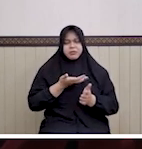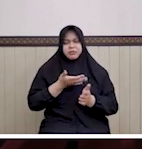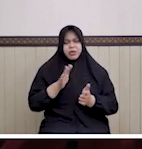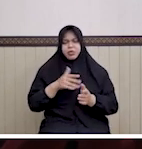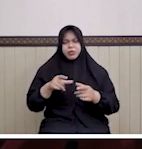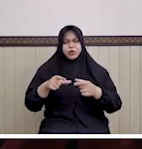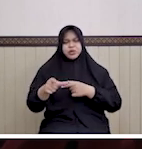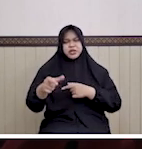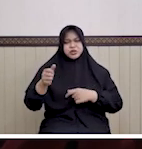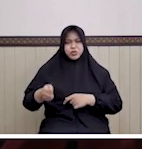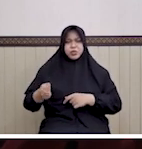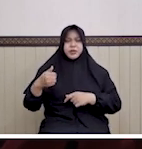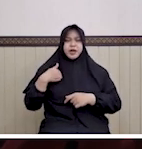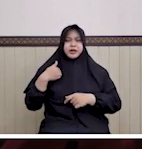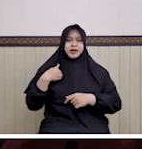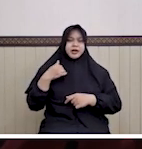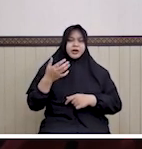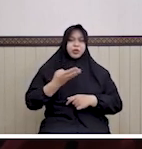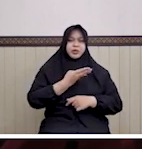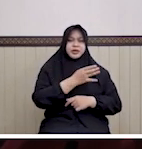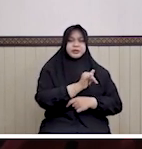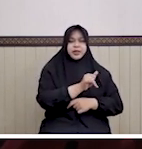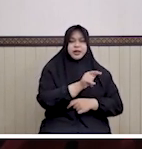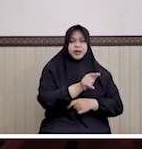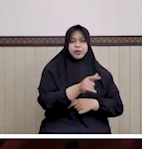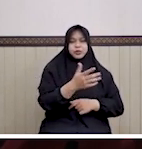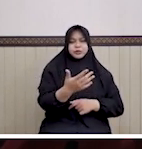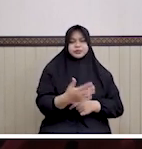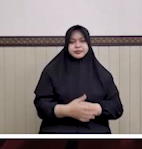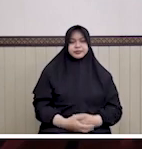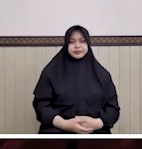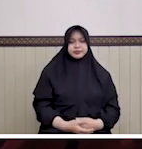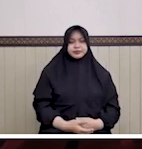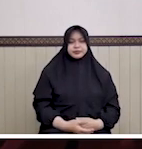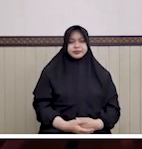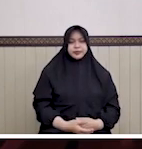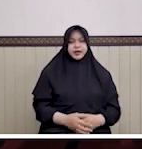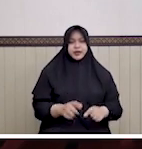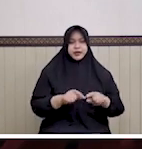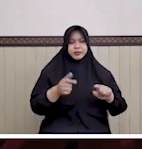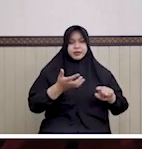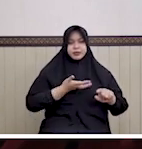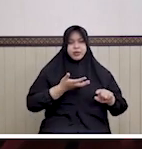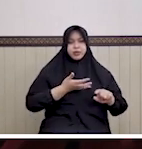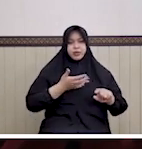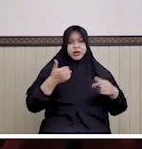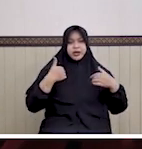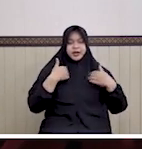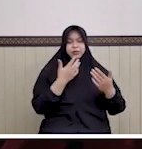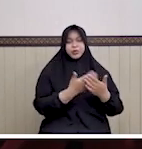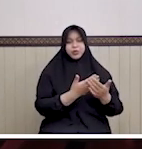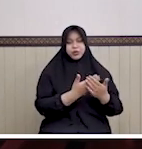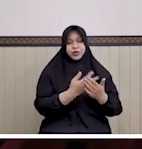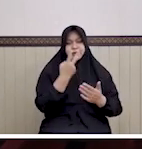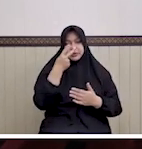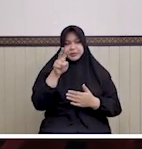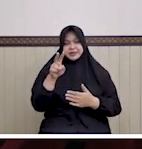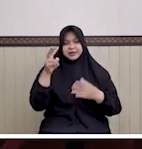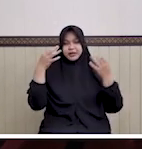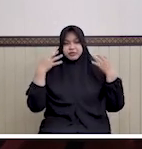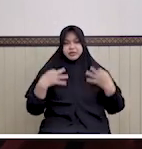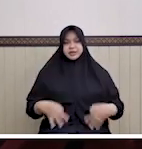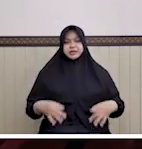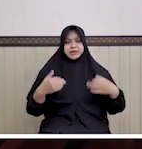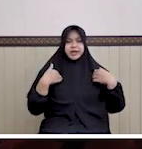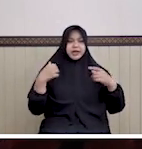hukum kan kadang-kadang juga ada ya korban yang seperti cuman ingin ada bukti ketiak punya bukti atau pemeriksaan fisik karena ada